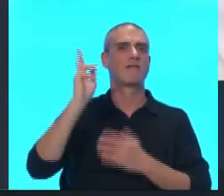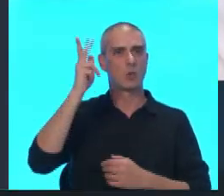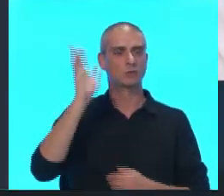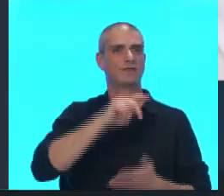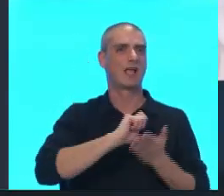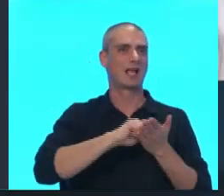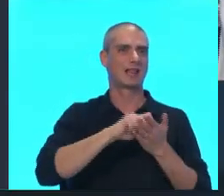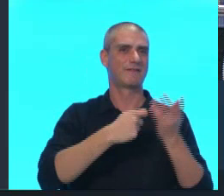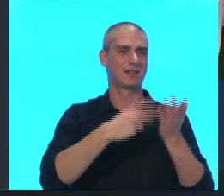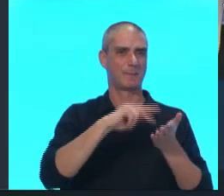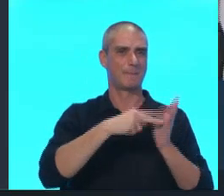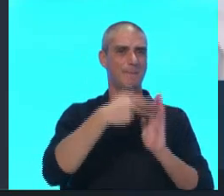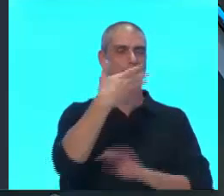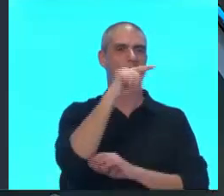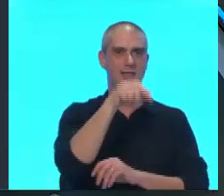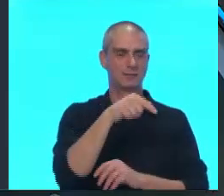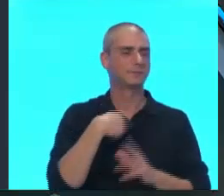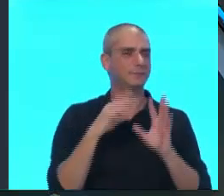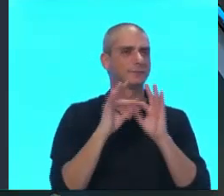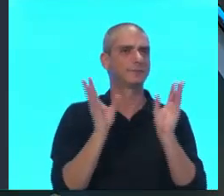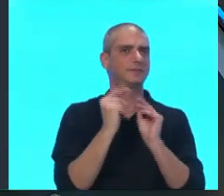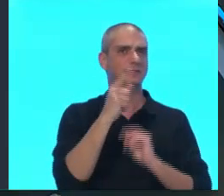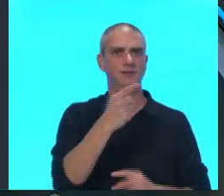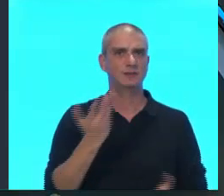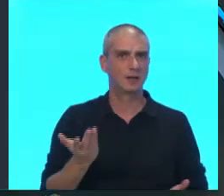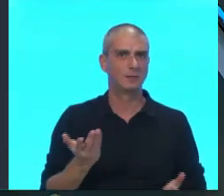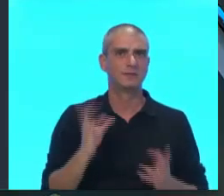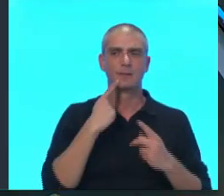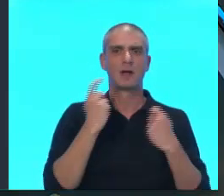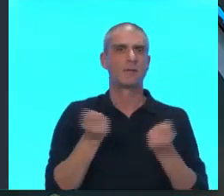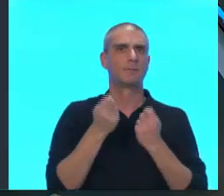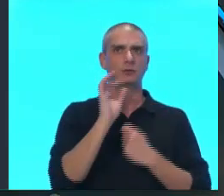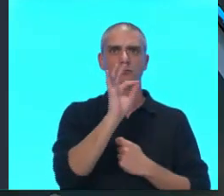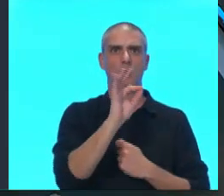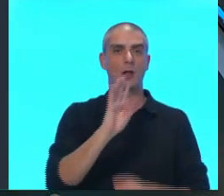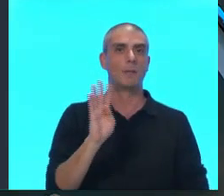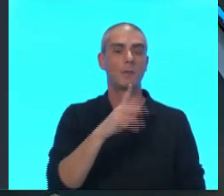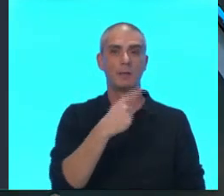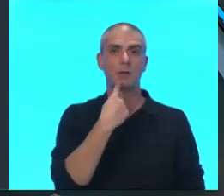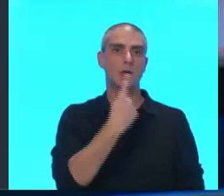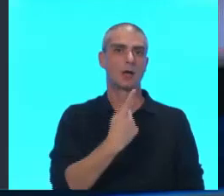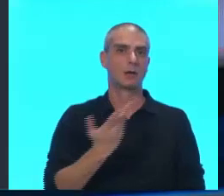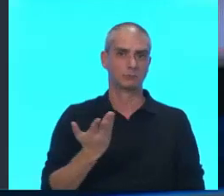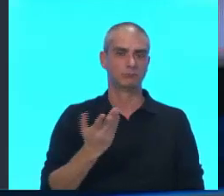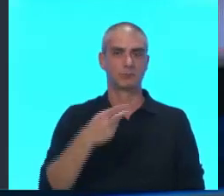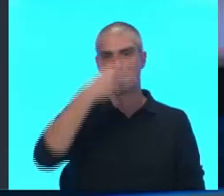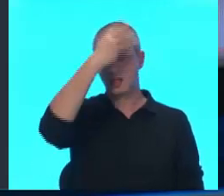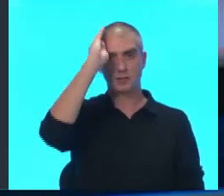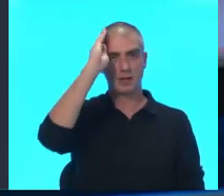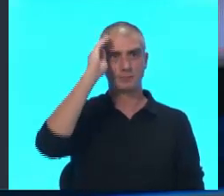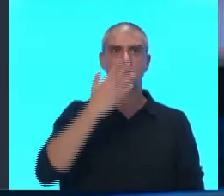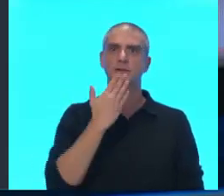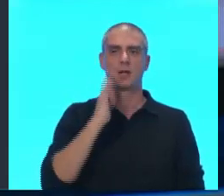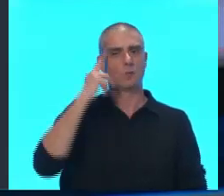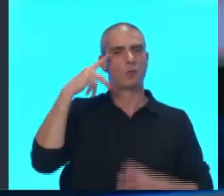כתבתנו המדינית, כאן איתנו באולפן. גילי, אנחנו נתחיל איתך, ועם פרסום שלך שנתניהו יאמר בין היתר לטראמפ שבישראל מאוד